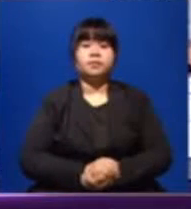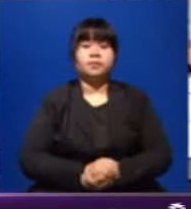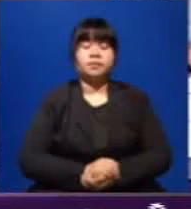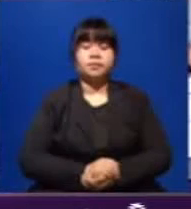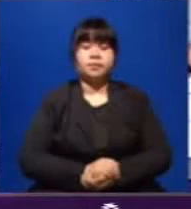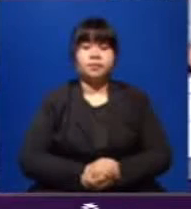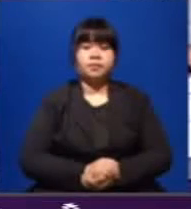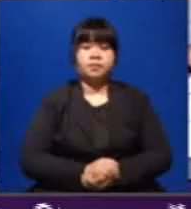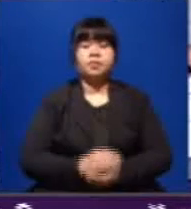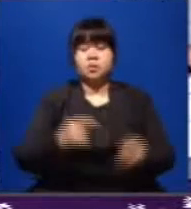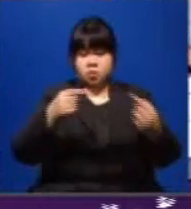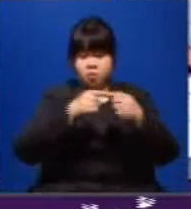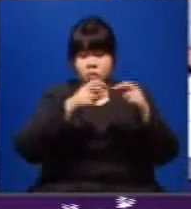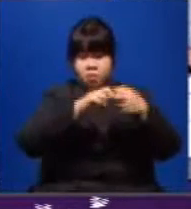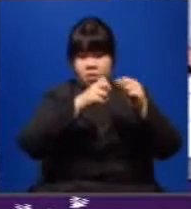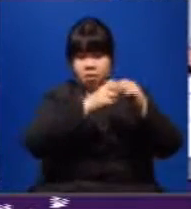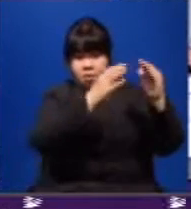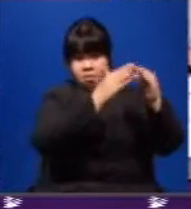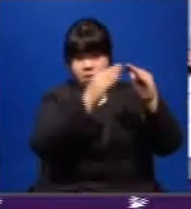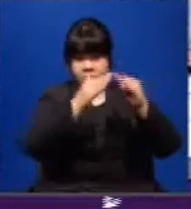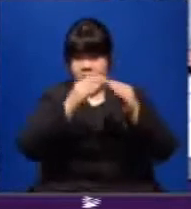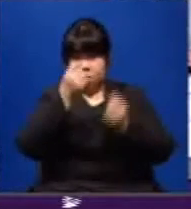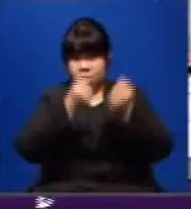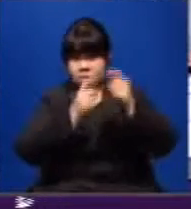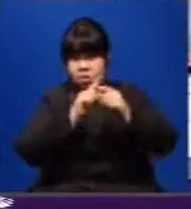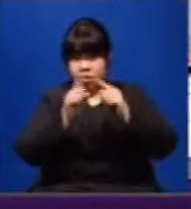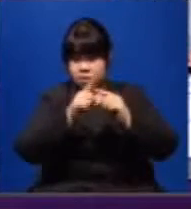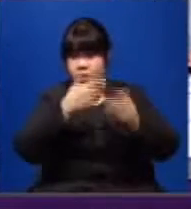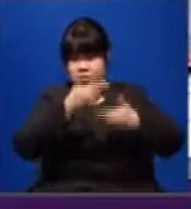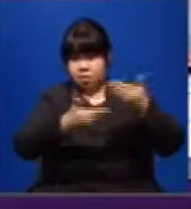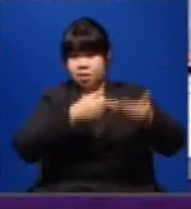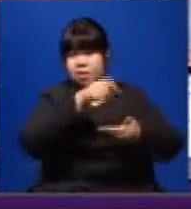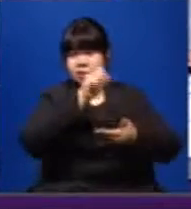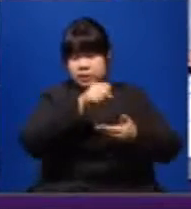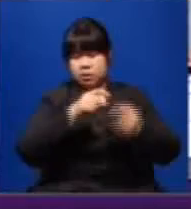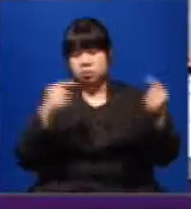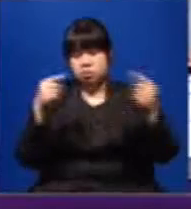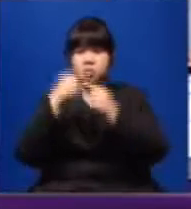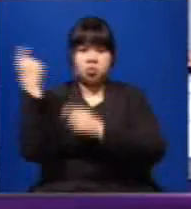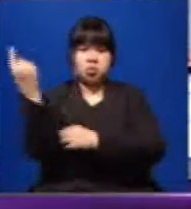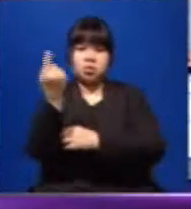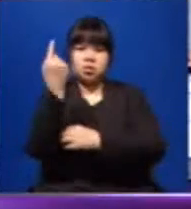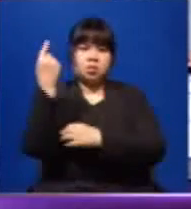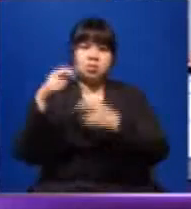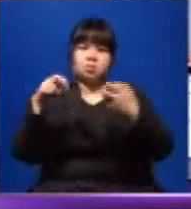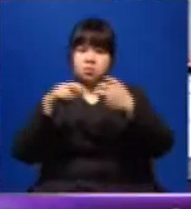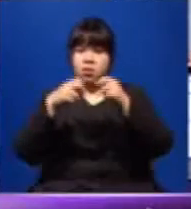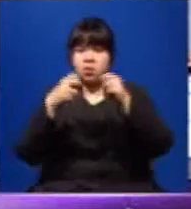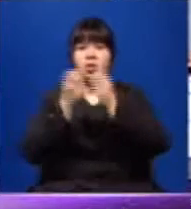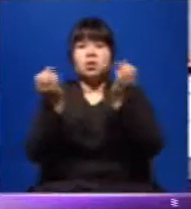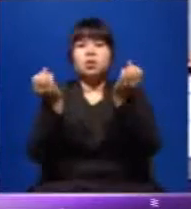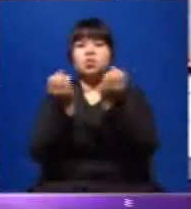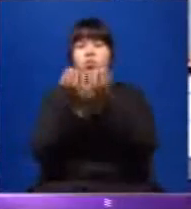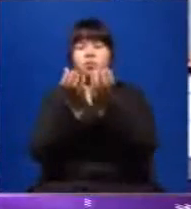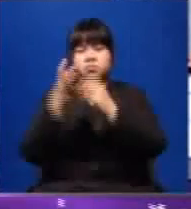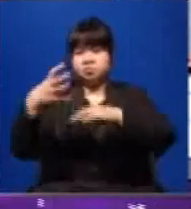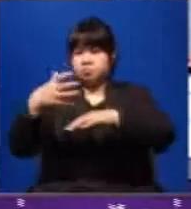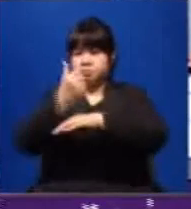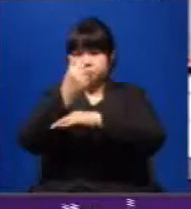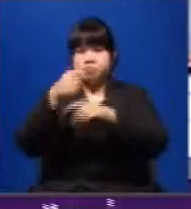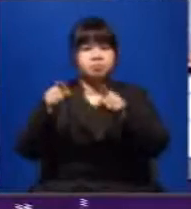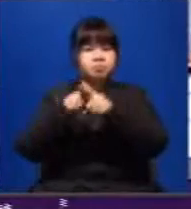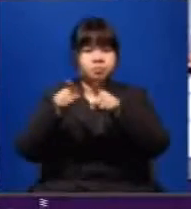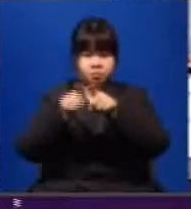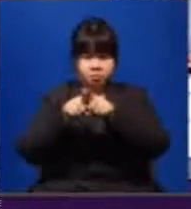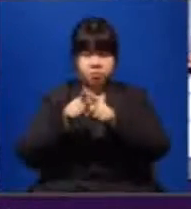นอกจากภาคอสังหาริมทรัพย์ที่ได้รับผลกระทบจากการเมืองแล้วนะคะภาคการท่องเที่ยวเองก็ได้รับผลกระทบจากผลของการชุม